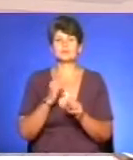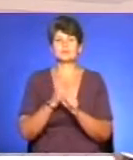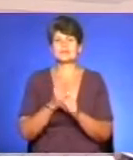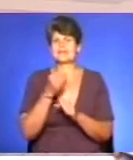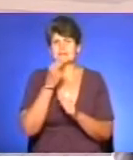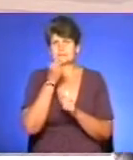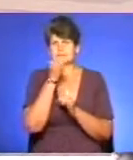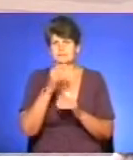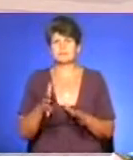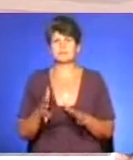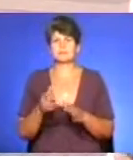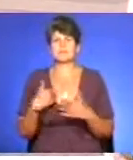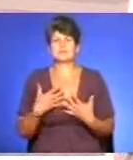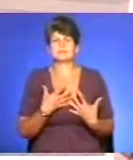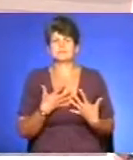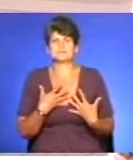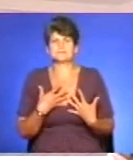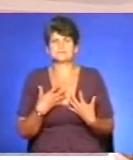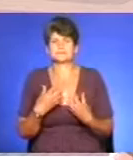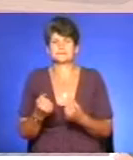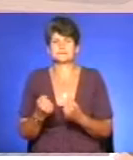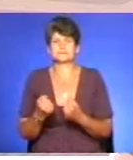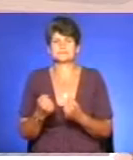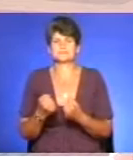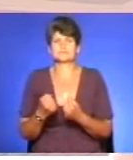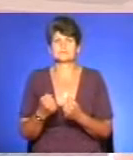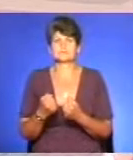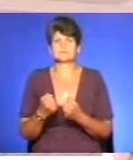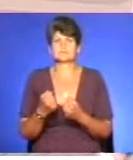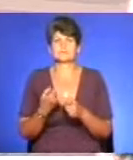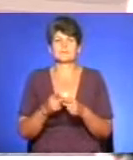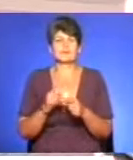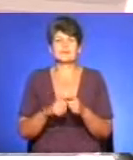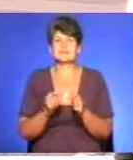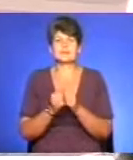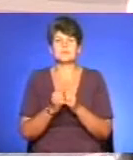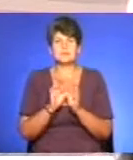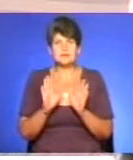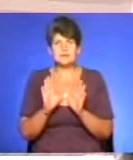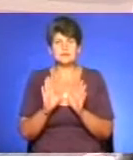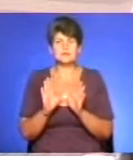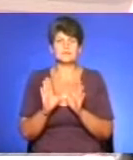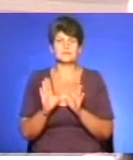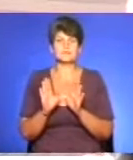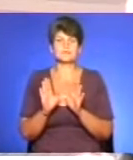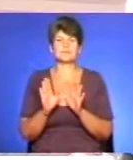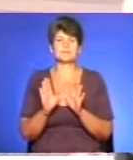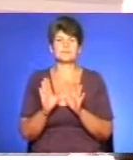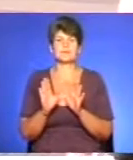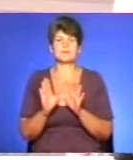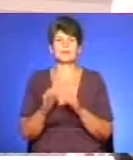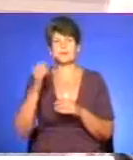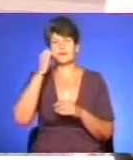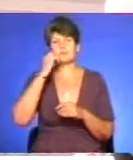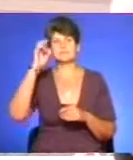ні. Мене тягнуло, це не... Та не близько, але так якось, слава